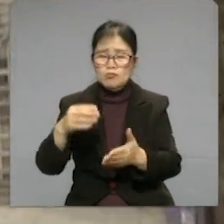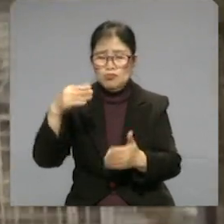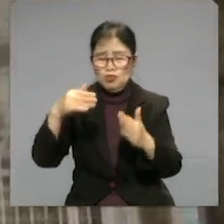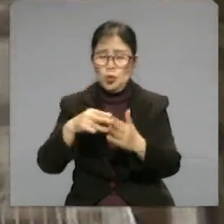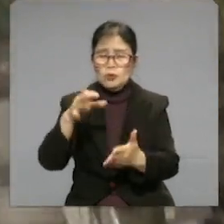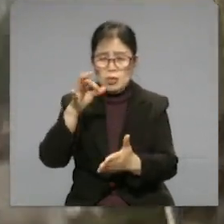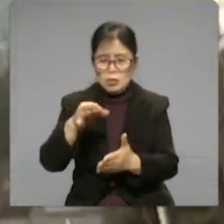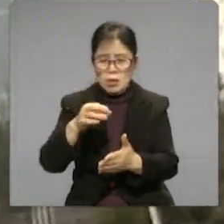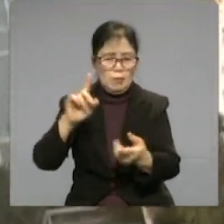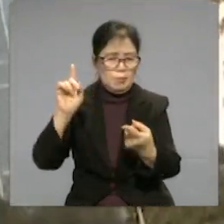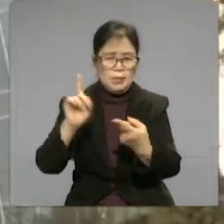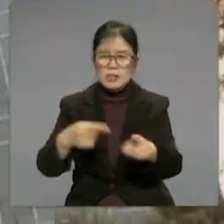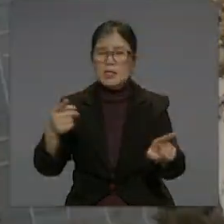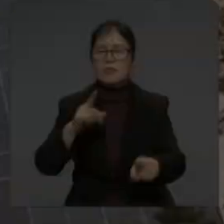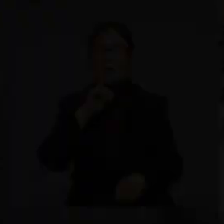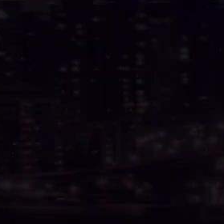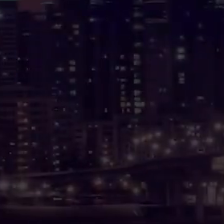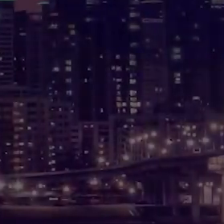않는다고